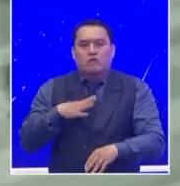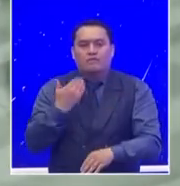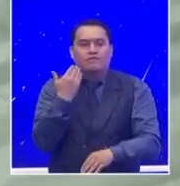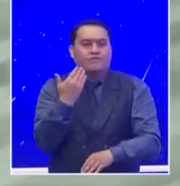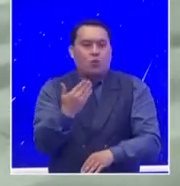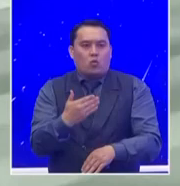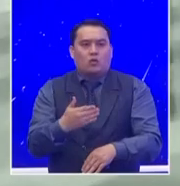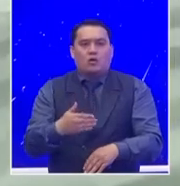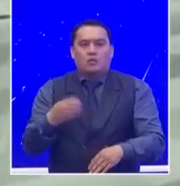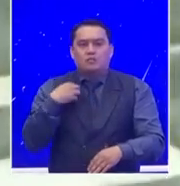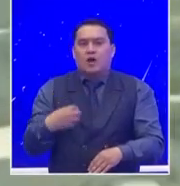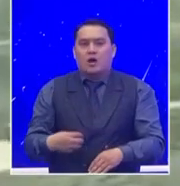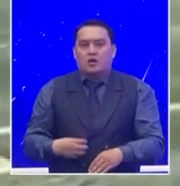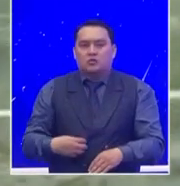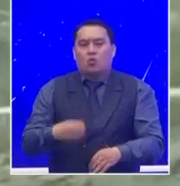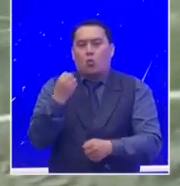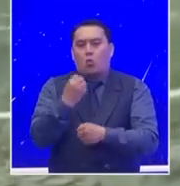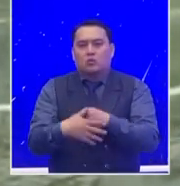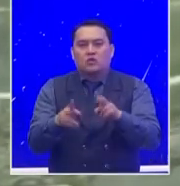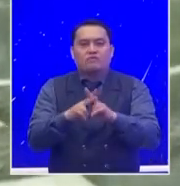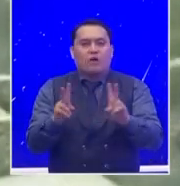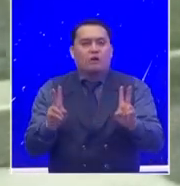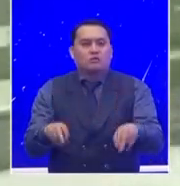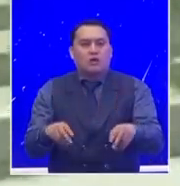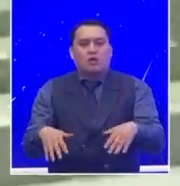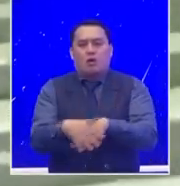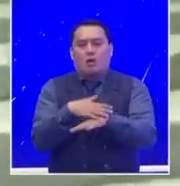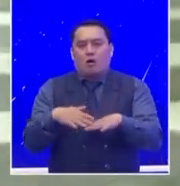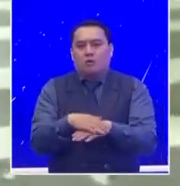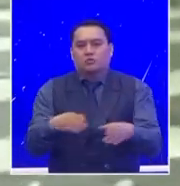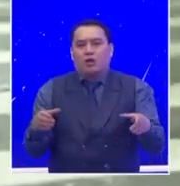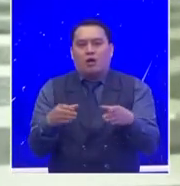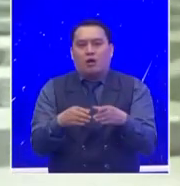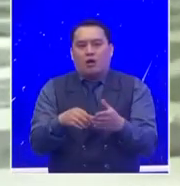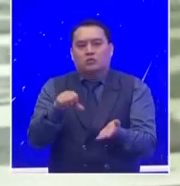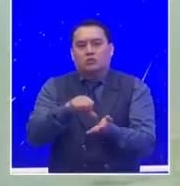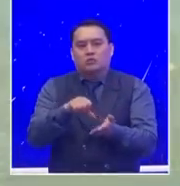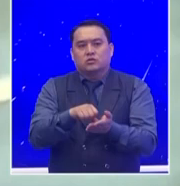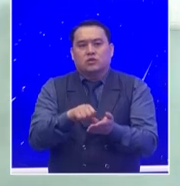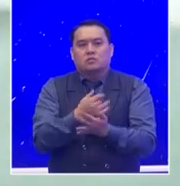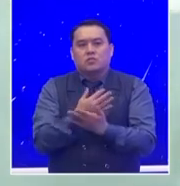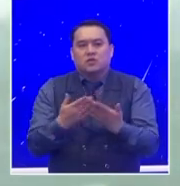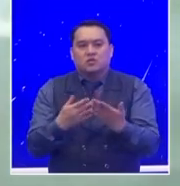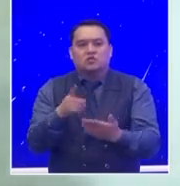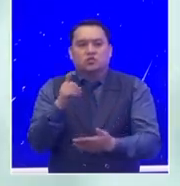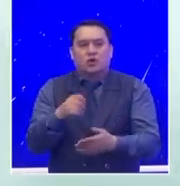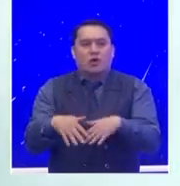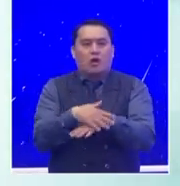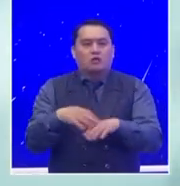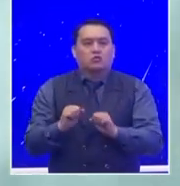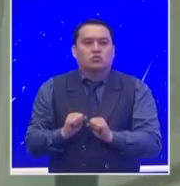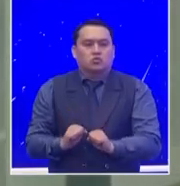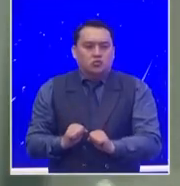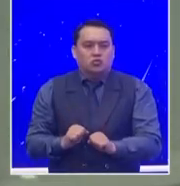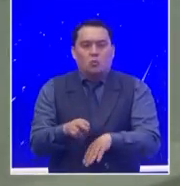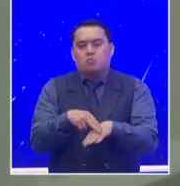тобы ел астанасы Париждегі орталық вокзалдың алдына жиылды. Акцияға қатысқандар саны бірнеше жүз. Халықты тоқтату үшін